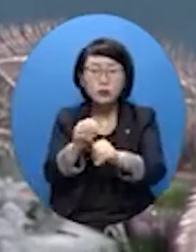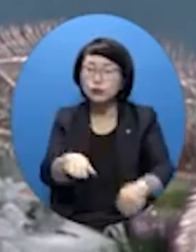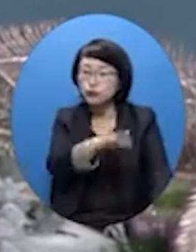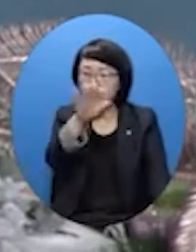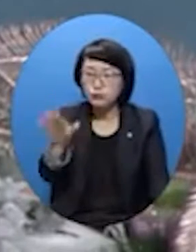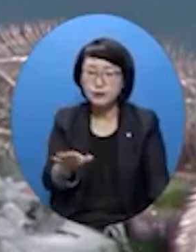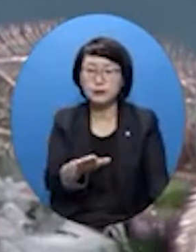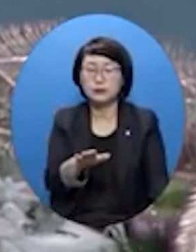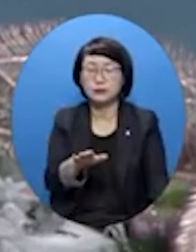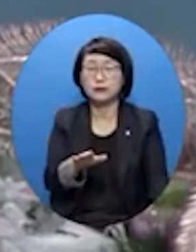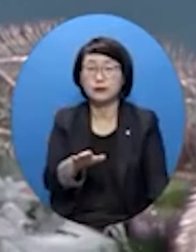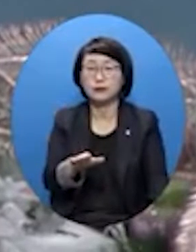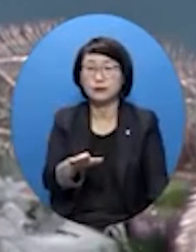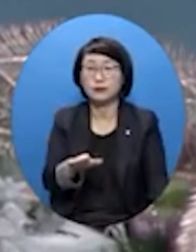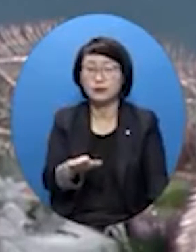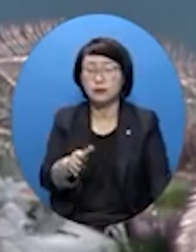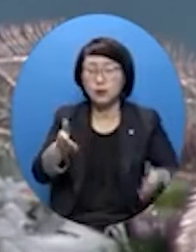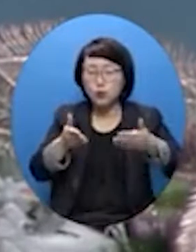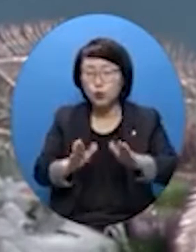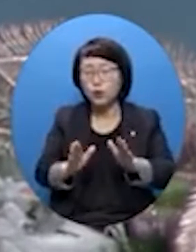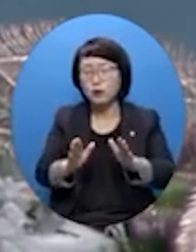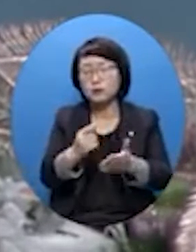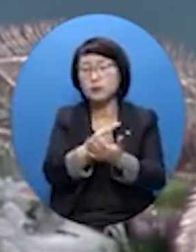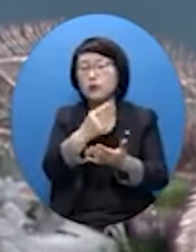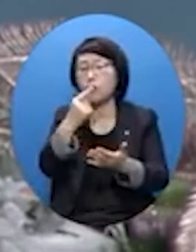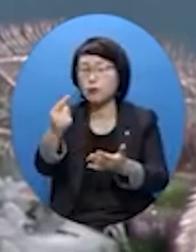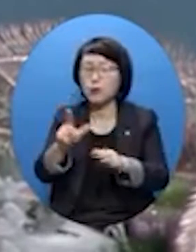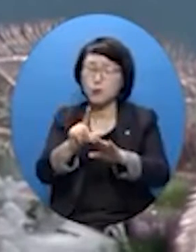이 고향을 떠나 먼 곳에 와서